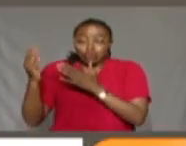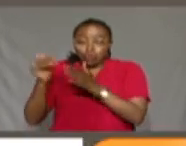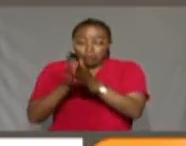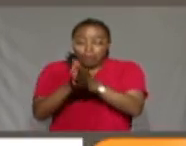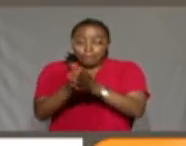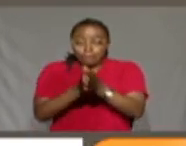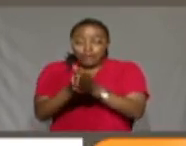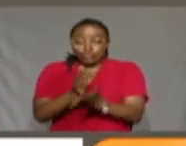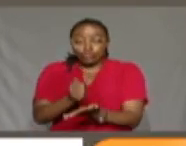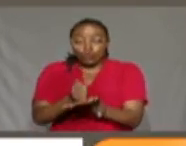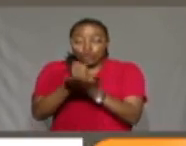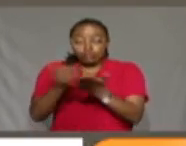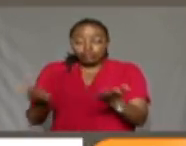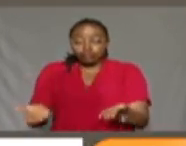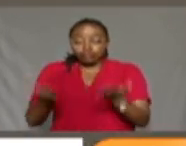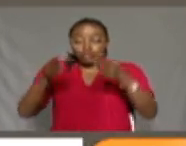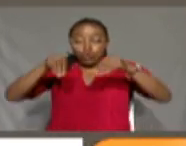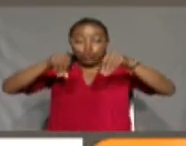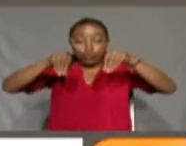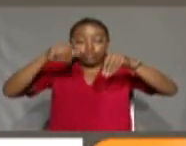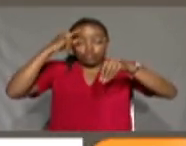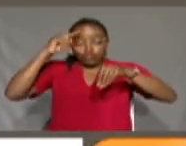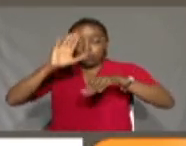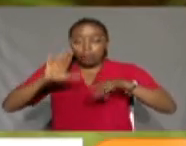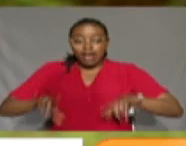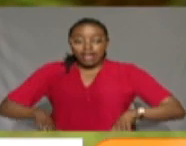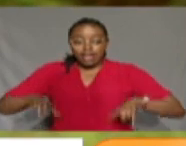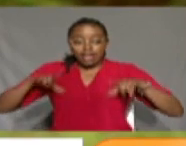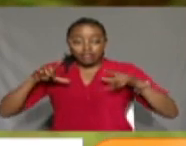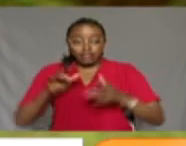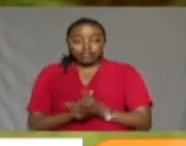passion will help improve the quality of their lives.